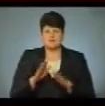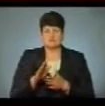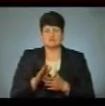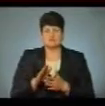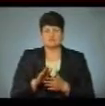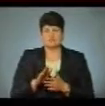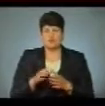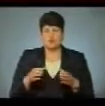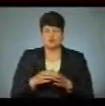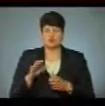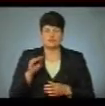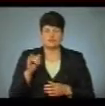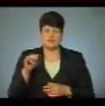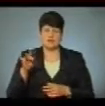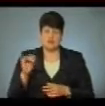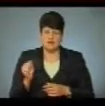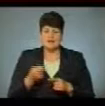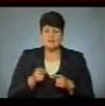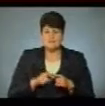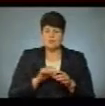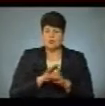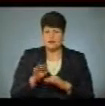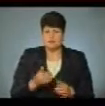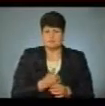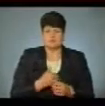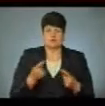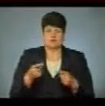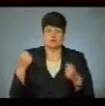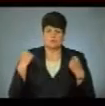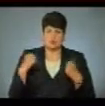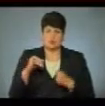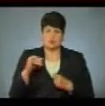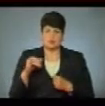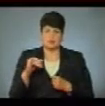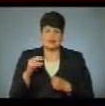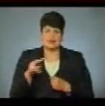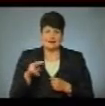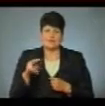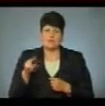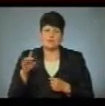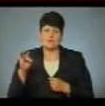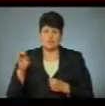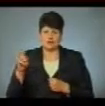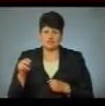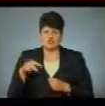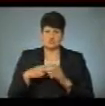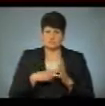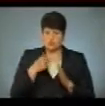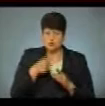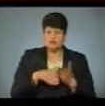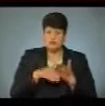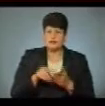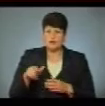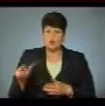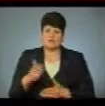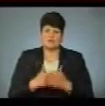гурту «Фіра». «Мрія на всіх» – це проект, який ініціювала тернопільська спортсменка Лілія Проць у 2018 році, щоб допомагати людям